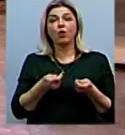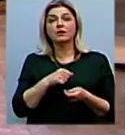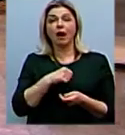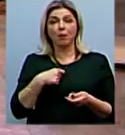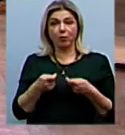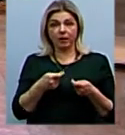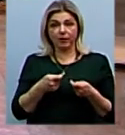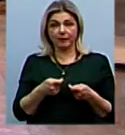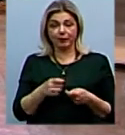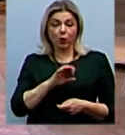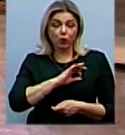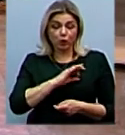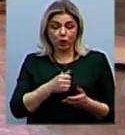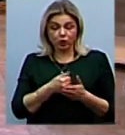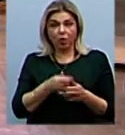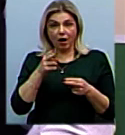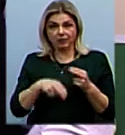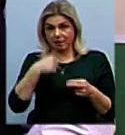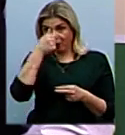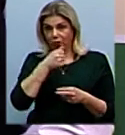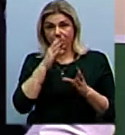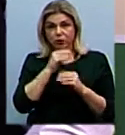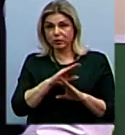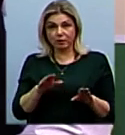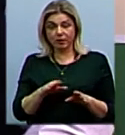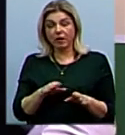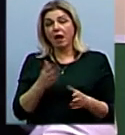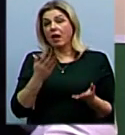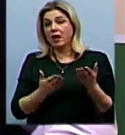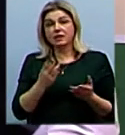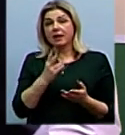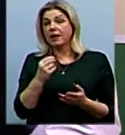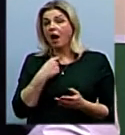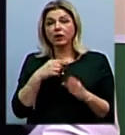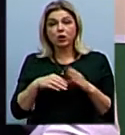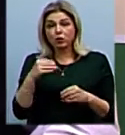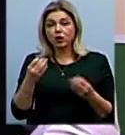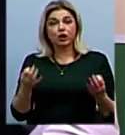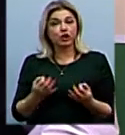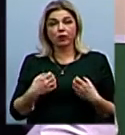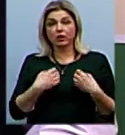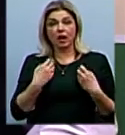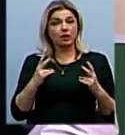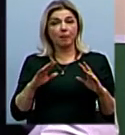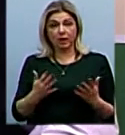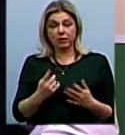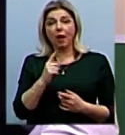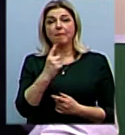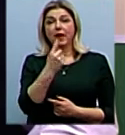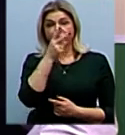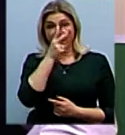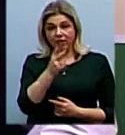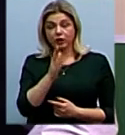уже не встигает, 20 ну, дней выложить. Если не проголосуют, в принципе, ничего страшного не происходит. Первый квартал город живет по